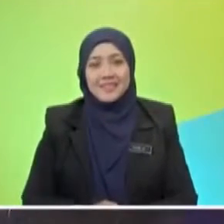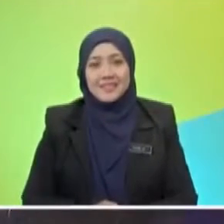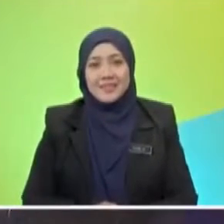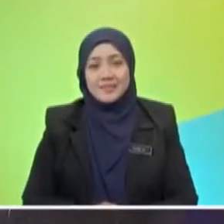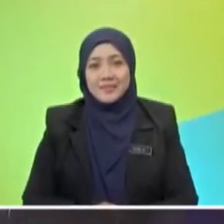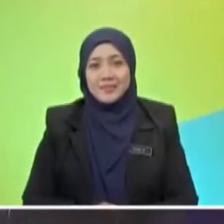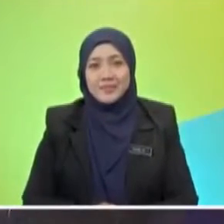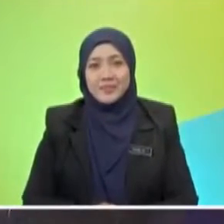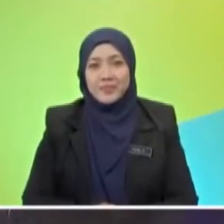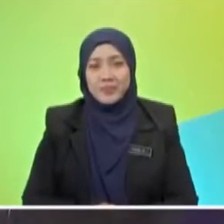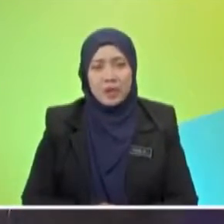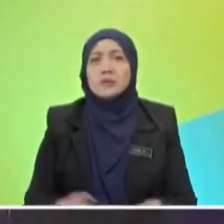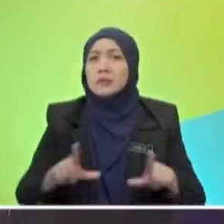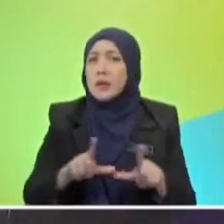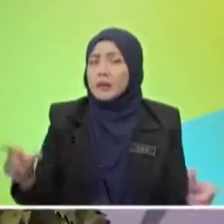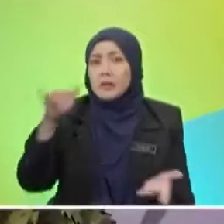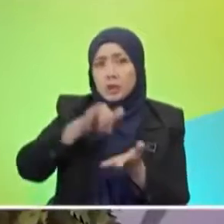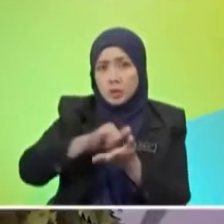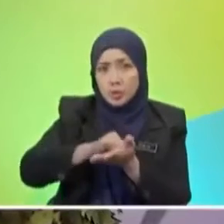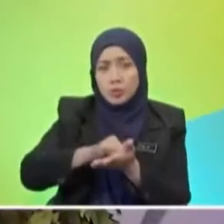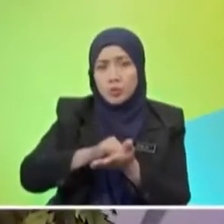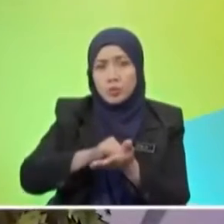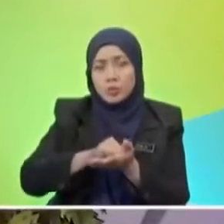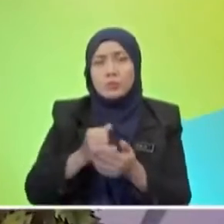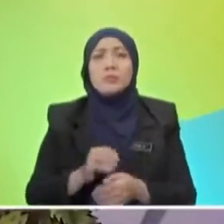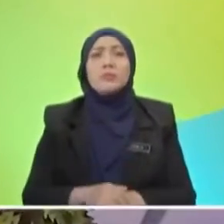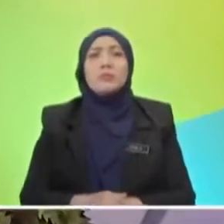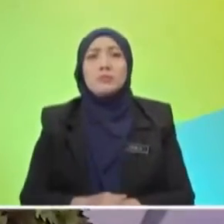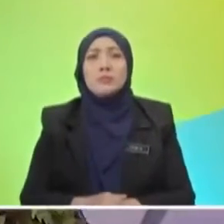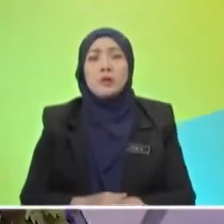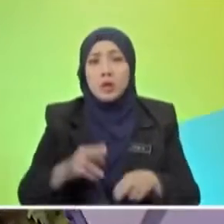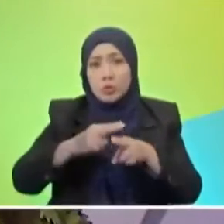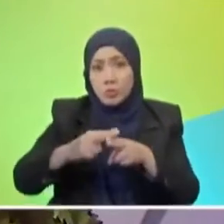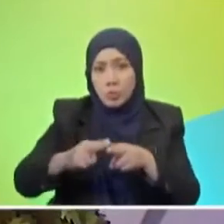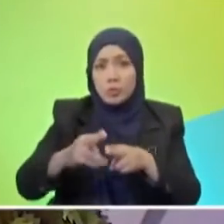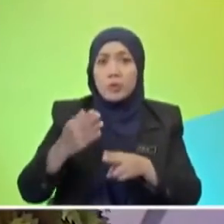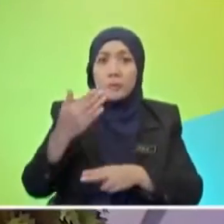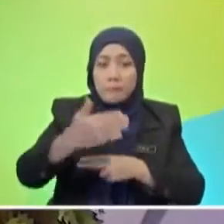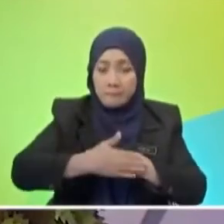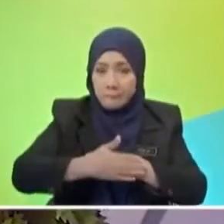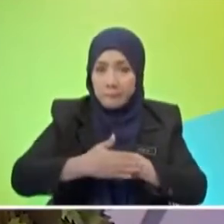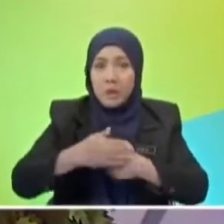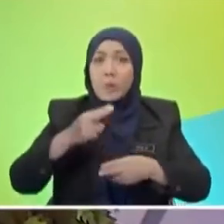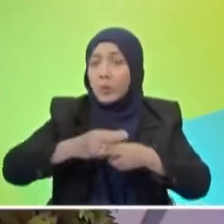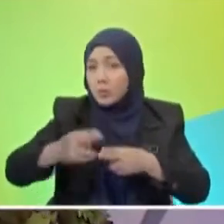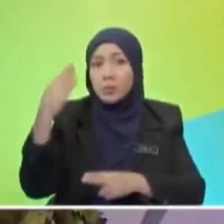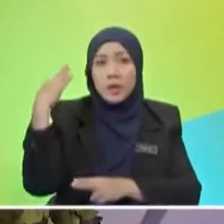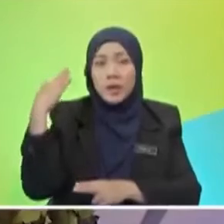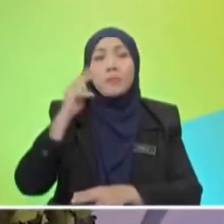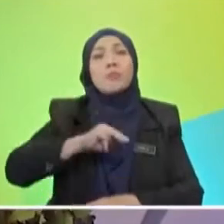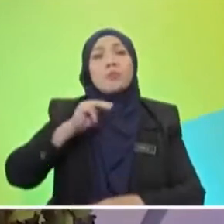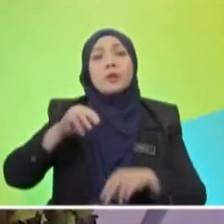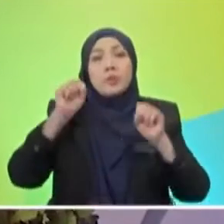okey. Mira, selain itu Mira, di samping potong depan, potong belakang, murid-murid juga boleh gunakan